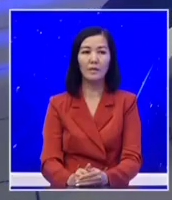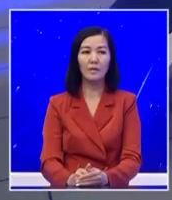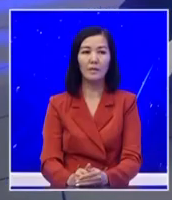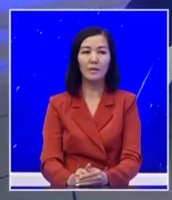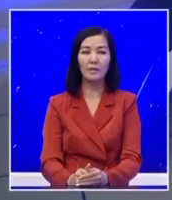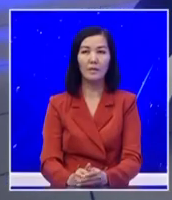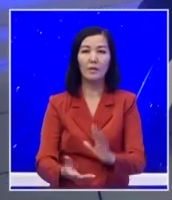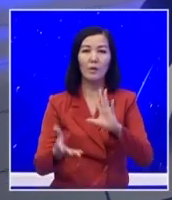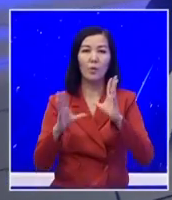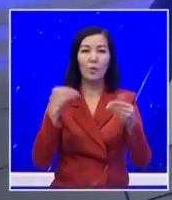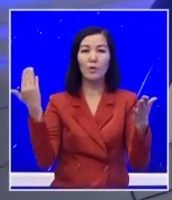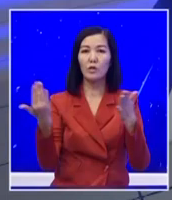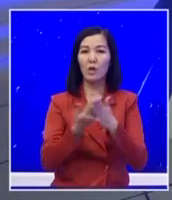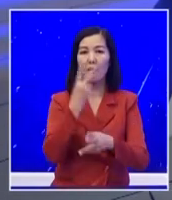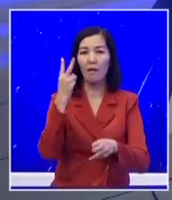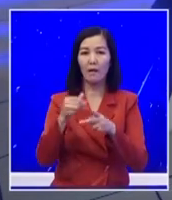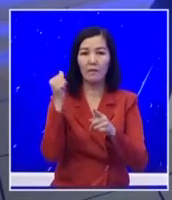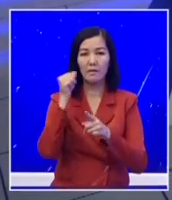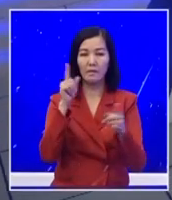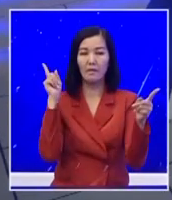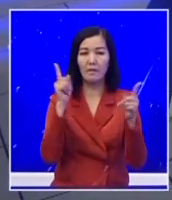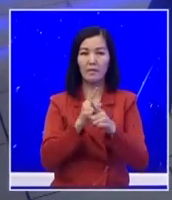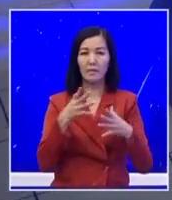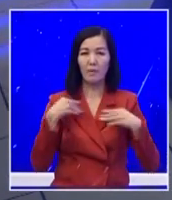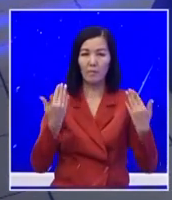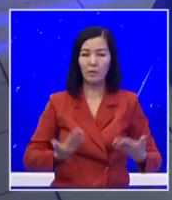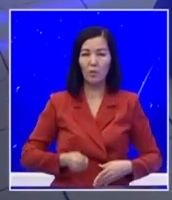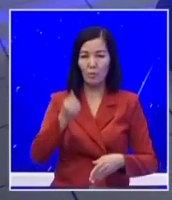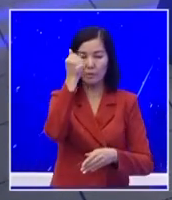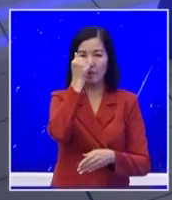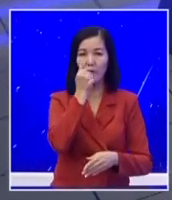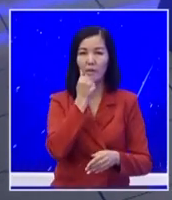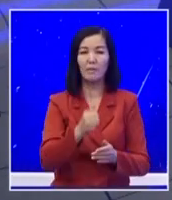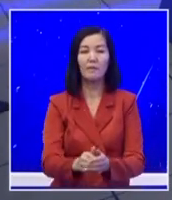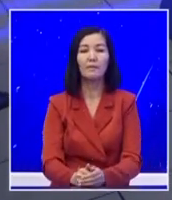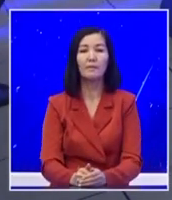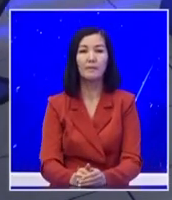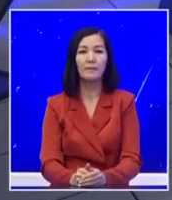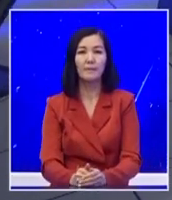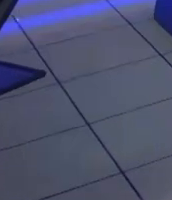Қадірменді көрермен, бүгінгі айтар ақпарат осы. Келер күні қауышқанша аман сау болыңыздар.